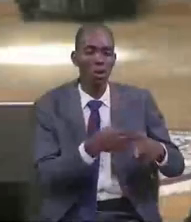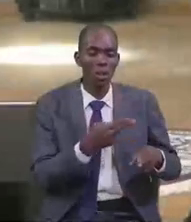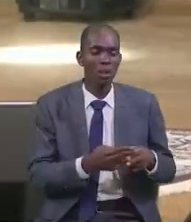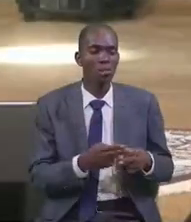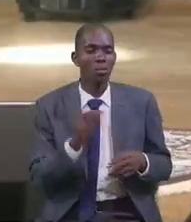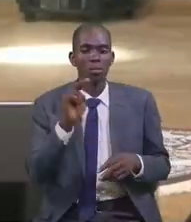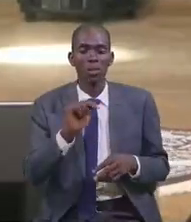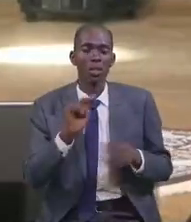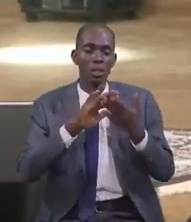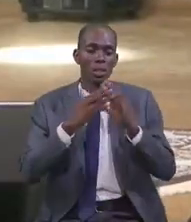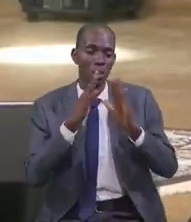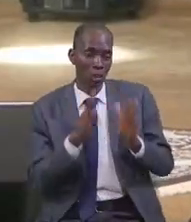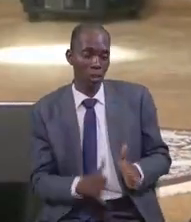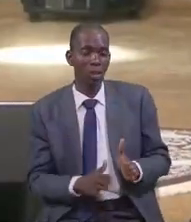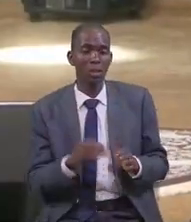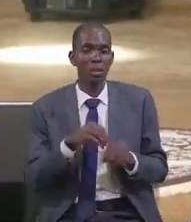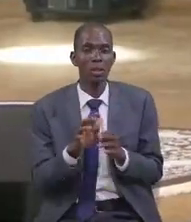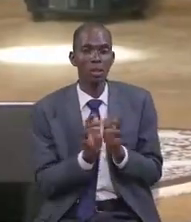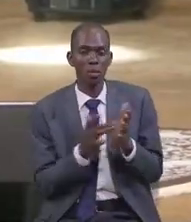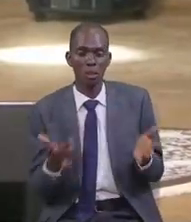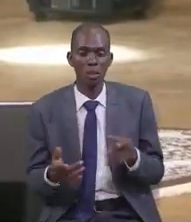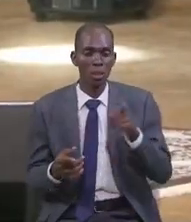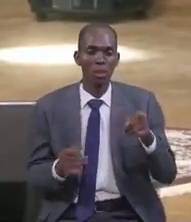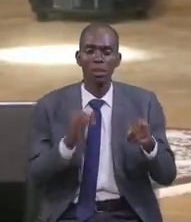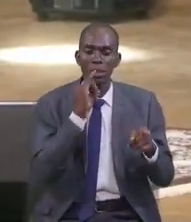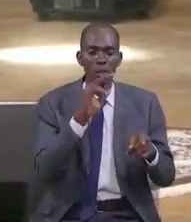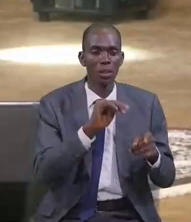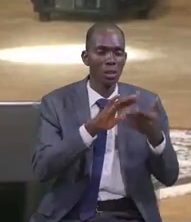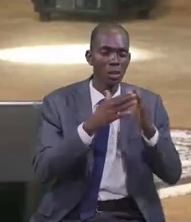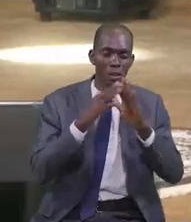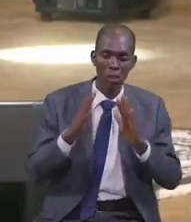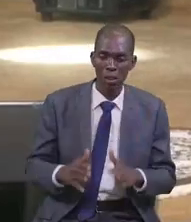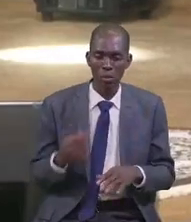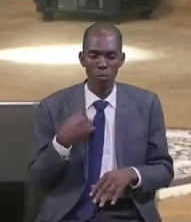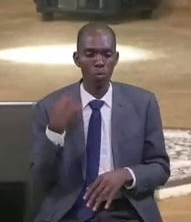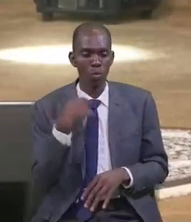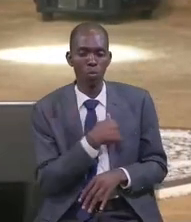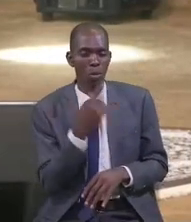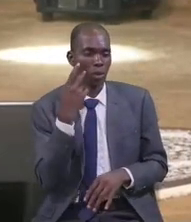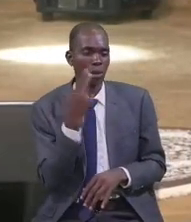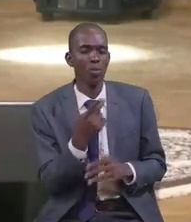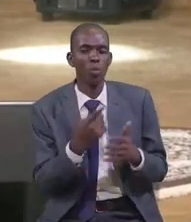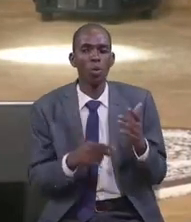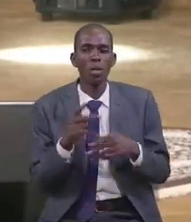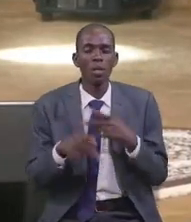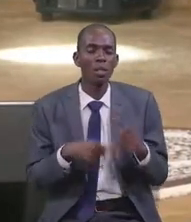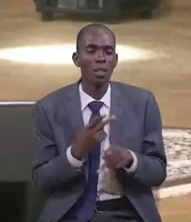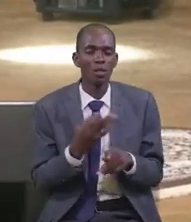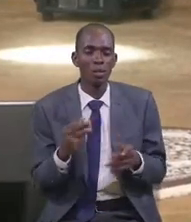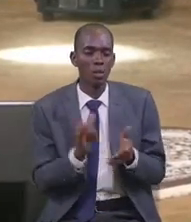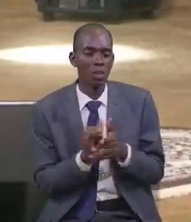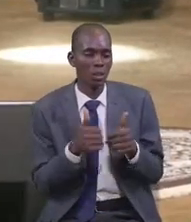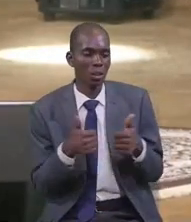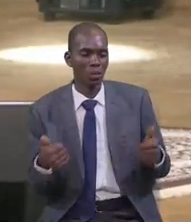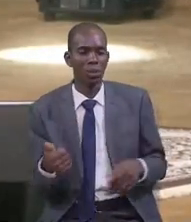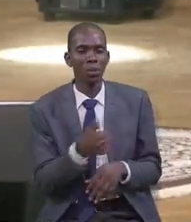que voici un Nazaréen, on voit ce qui les distingue. On voit ce qui